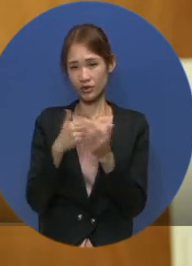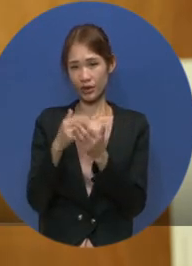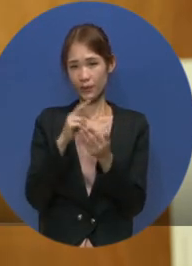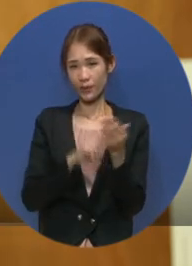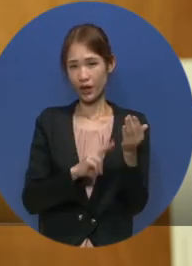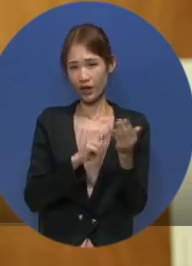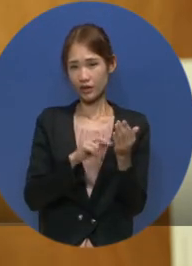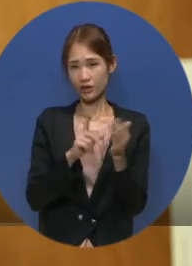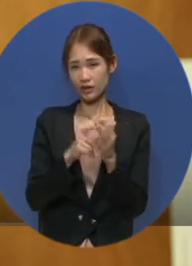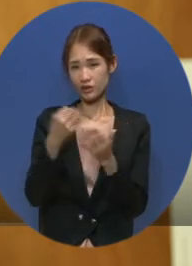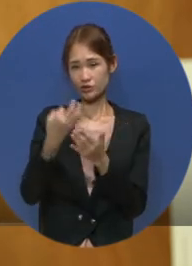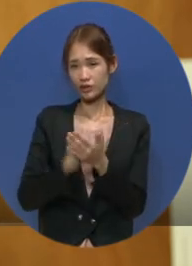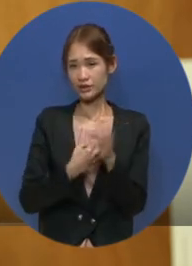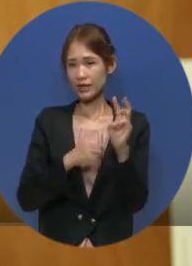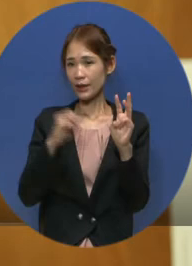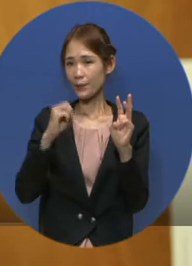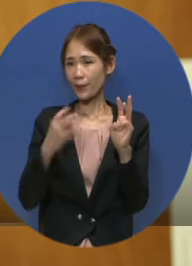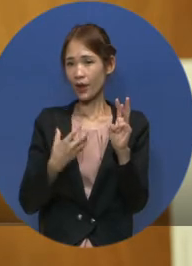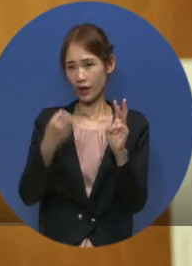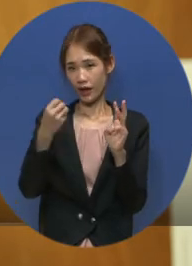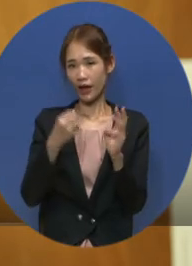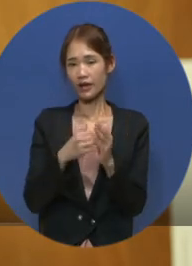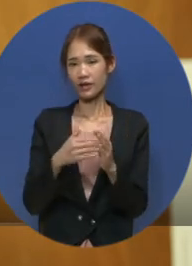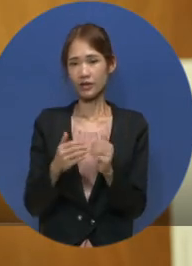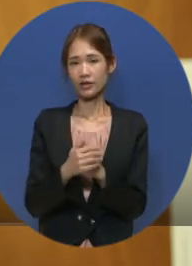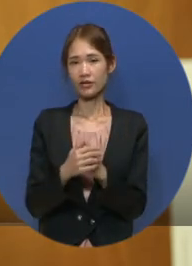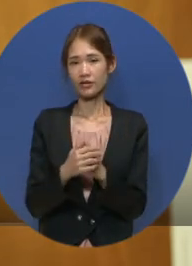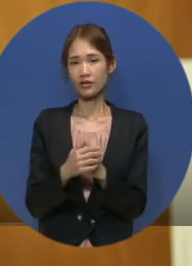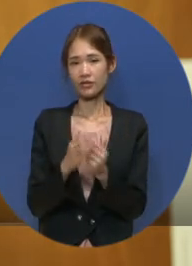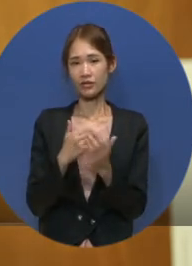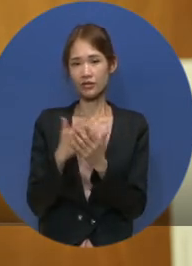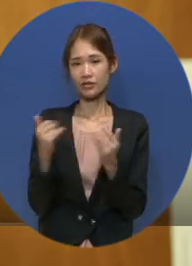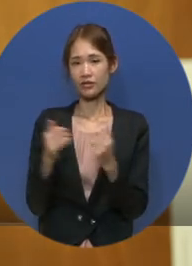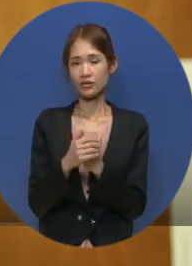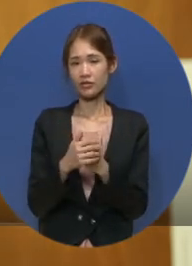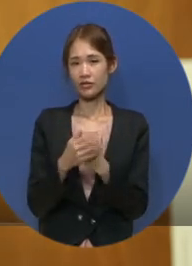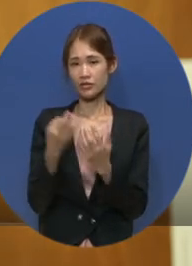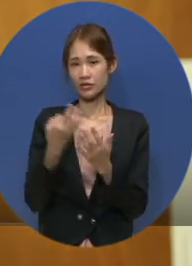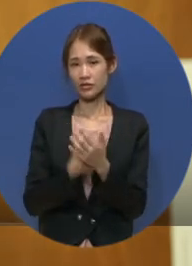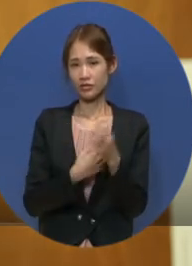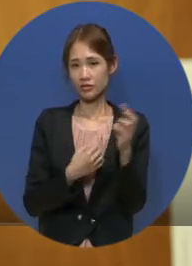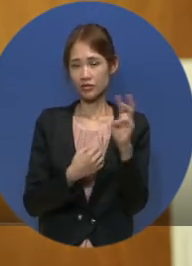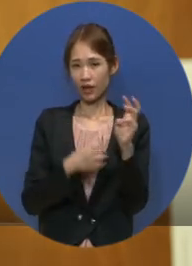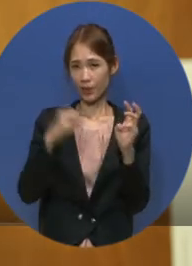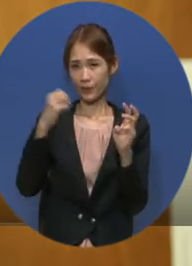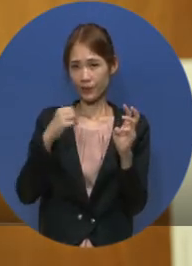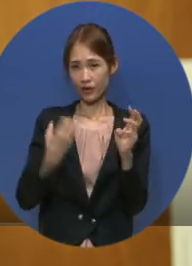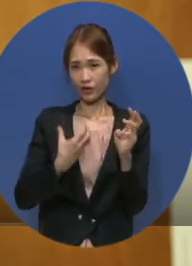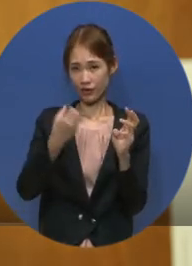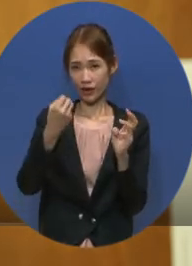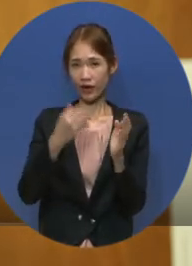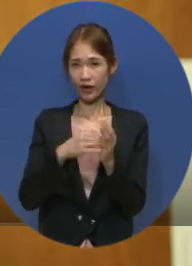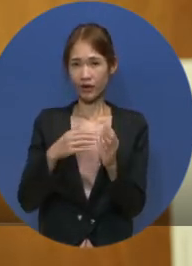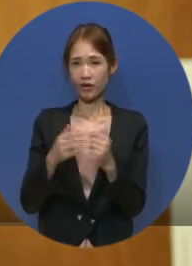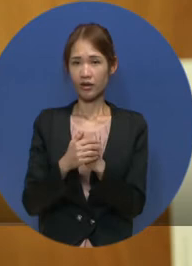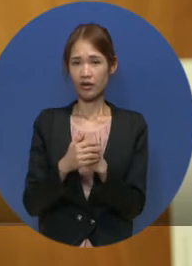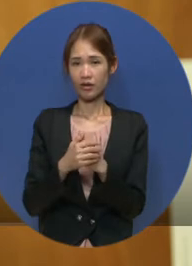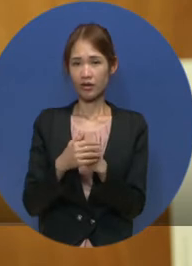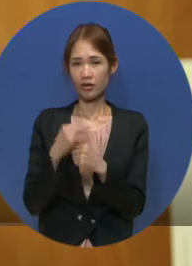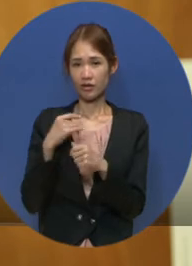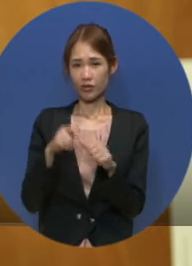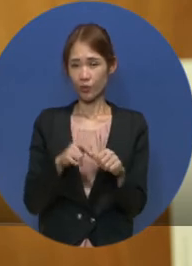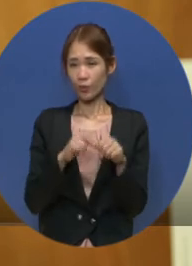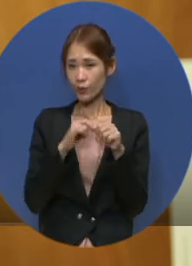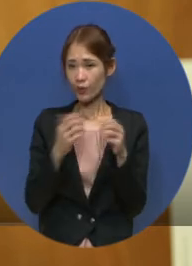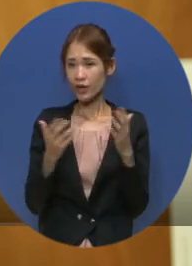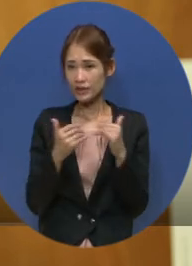때마다 수익의 30%를 가져가는 구조입니다. 그래서 그렇게 작가분들은 수익의 30%를 가져가고 있고요. 그리고 여기 고용되어